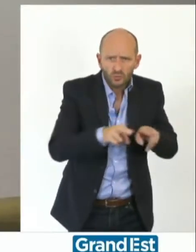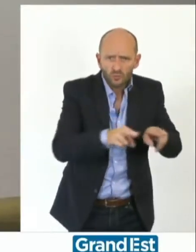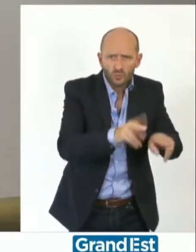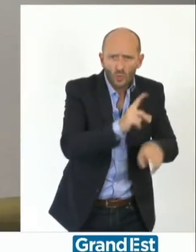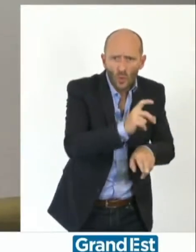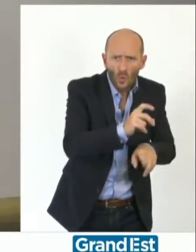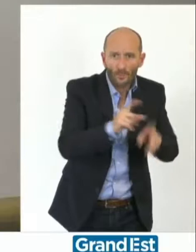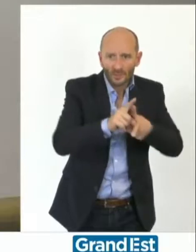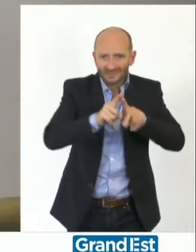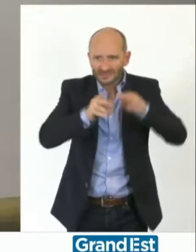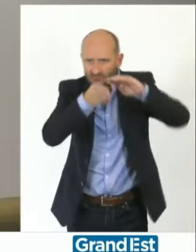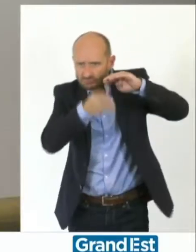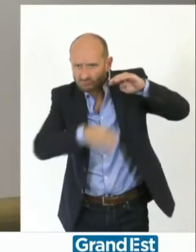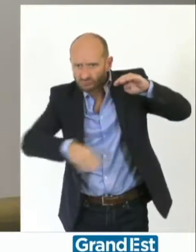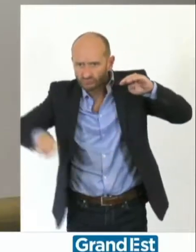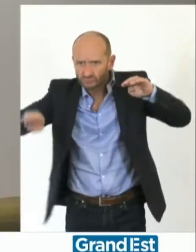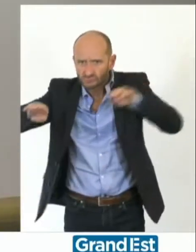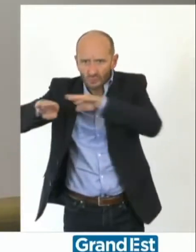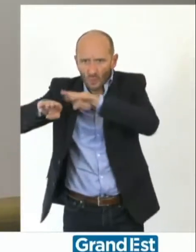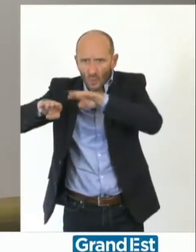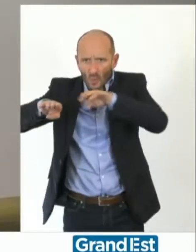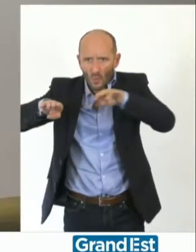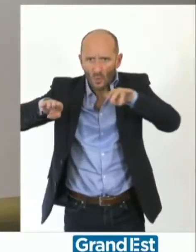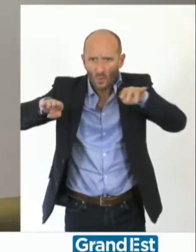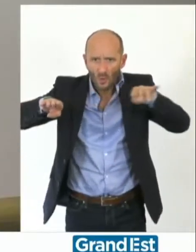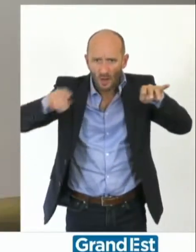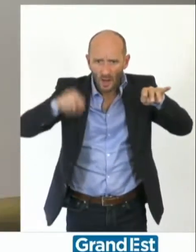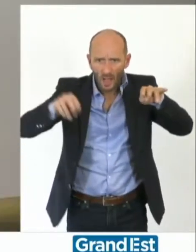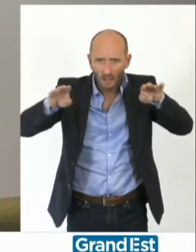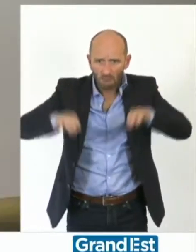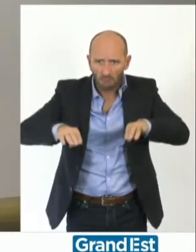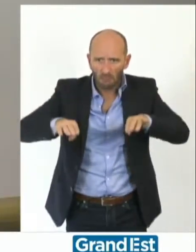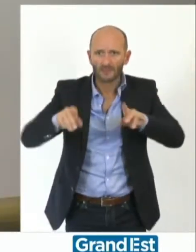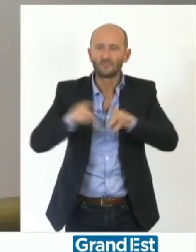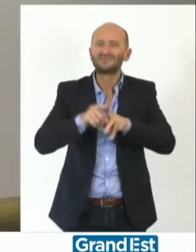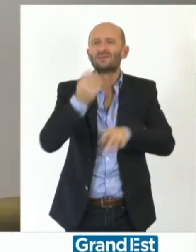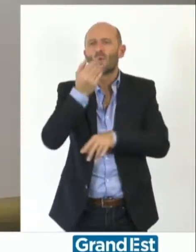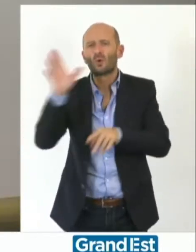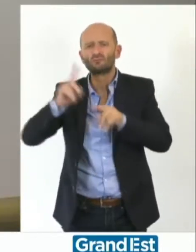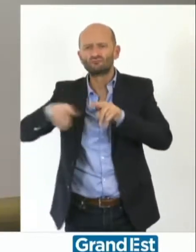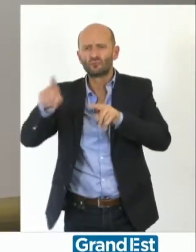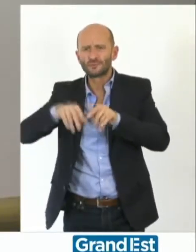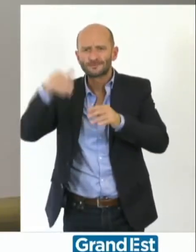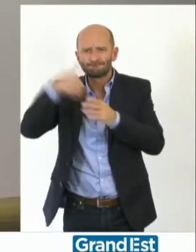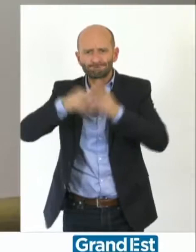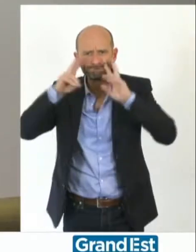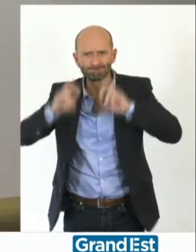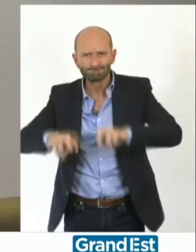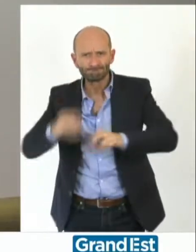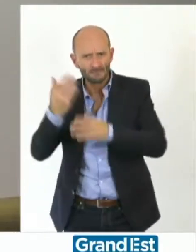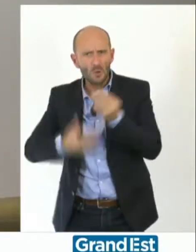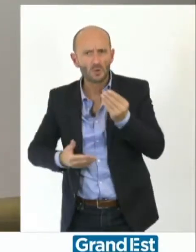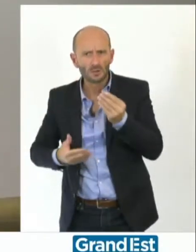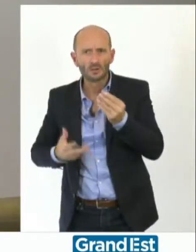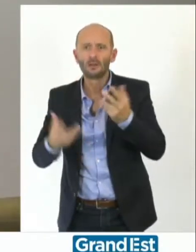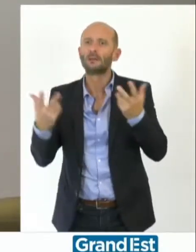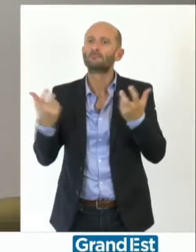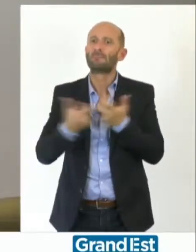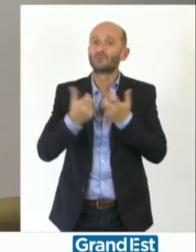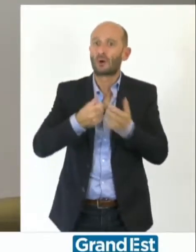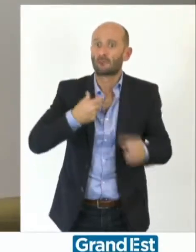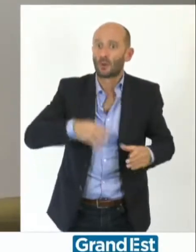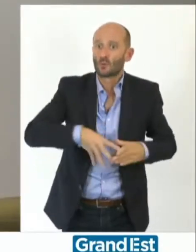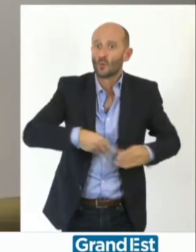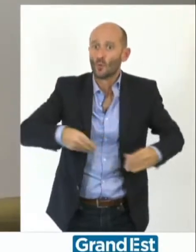éléments n'ont pas pris en ont pas été pris en compte pour l'étude et on vient de l'évoquer comme l'impact des excès de pompage